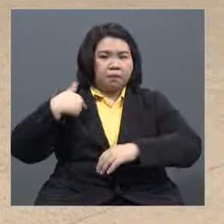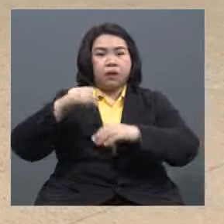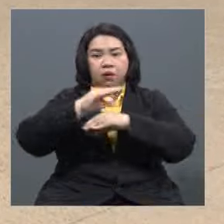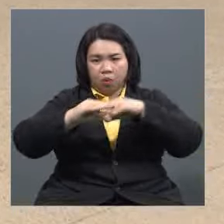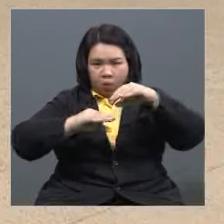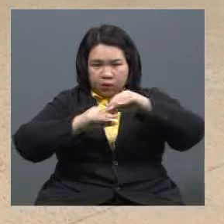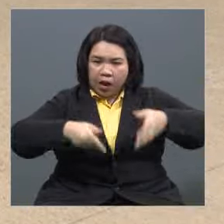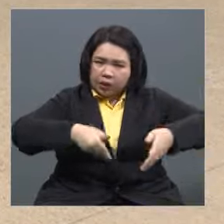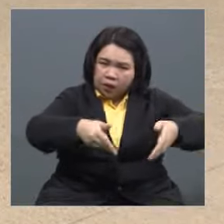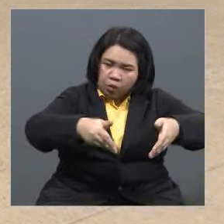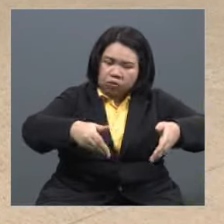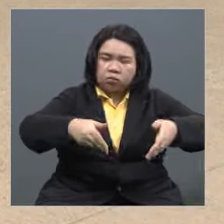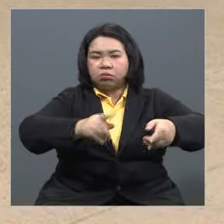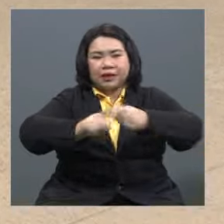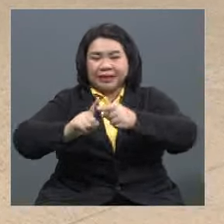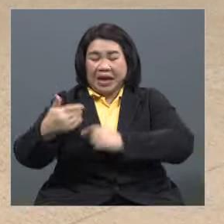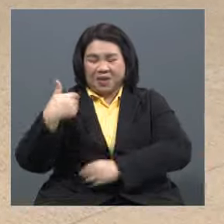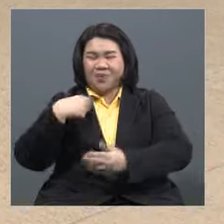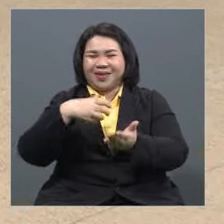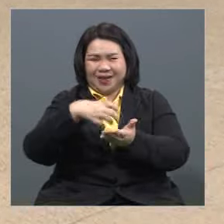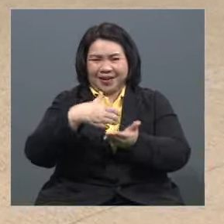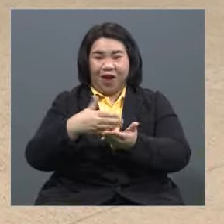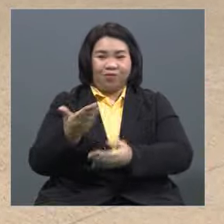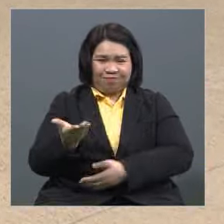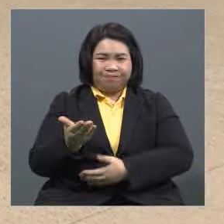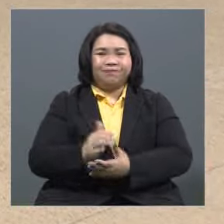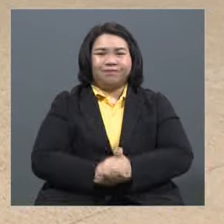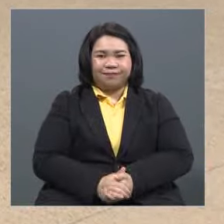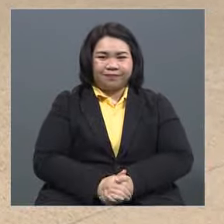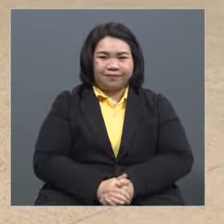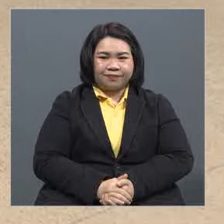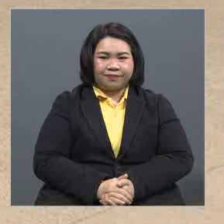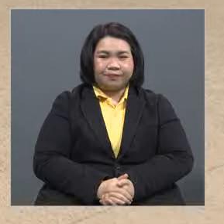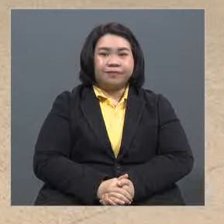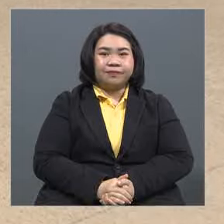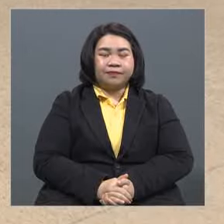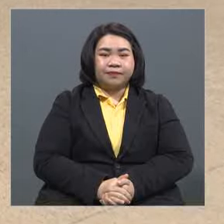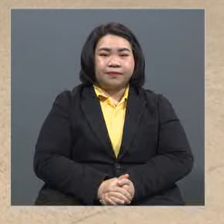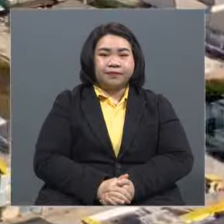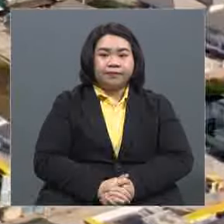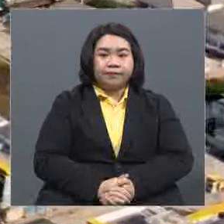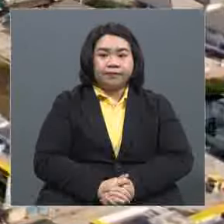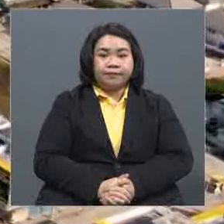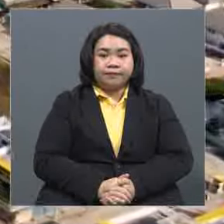สร้างพื้นฐานส่วนจะเป็นอย่างไรนั้นติดตามจากคุณนัฐฐาชื่นพลรายงานพิเศษมา